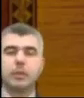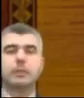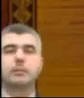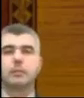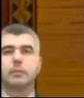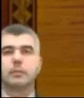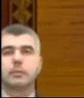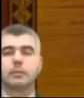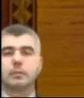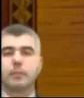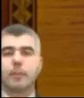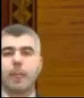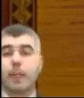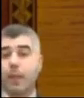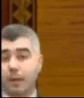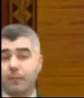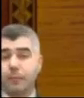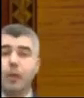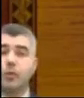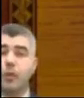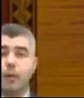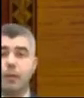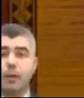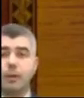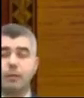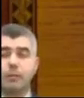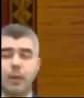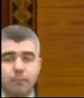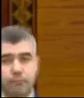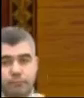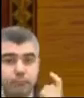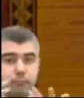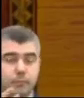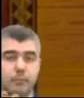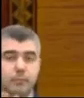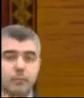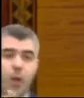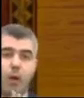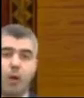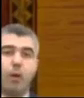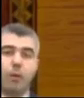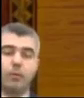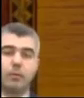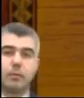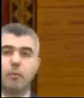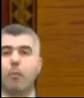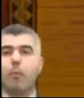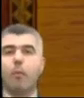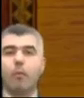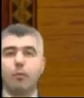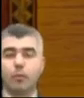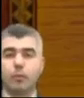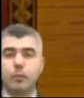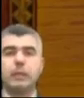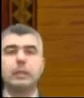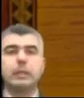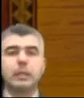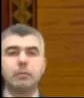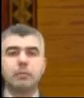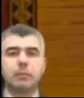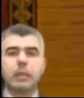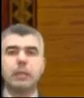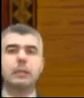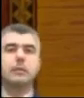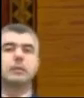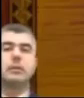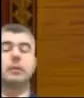مهمتها الأساسية لتكون همزة التواصل. إن لم نقم بذلك ولم نخيل ذلك، وأن فقط قمنا